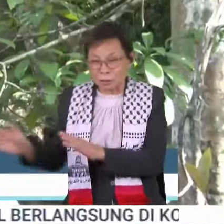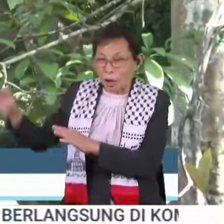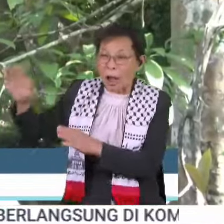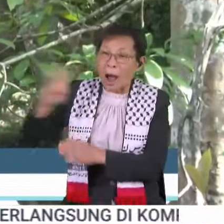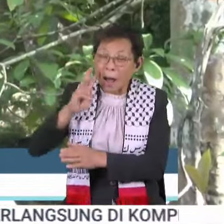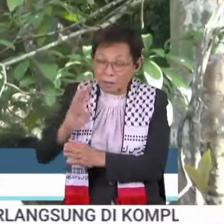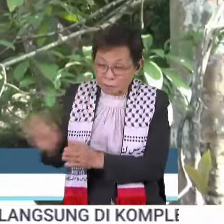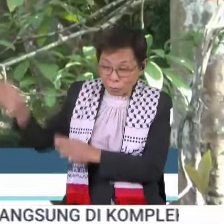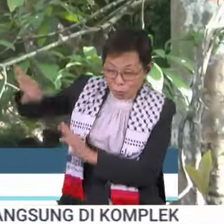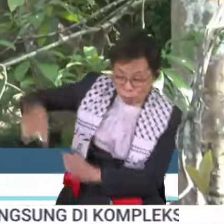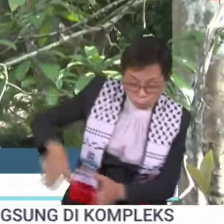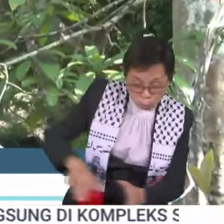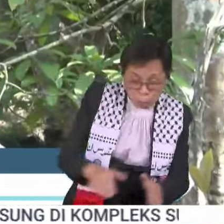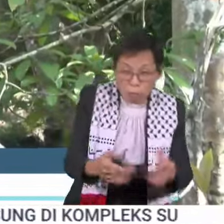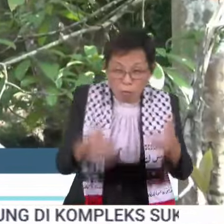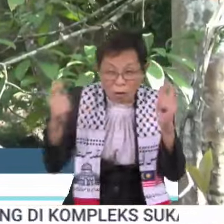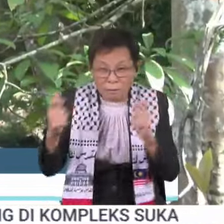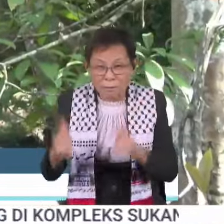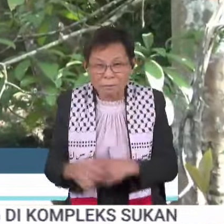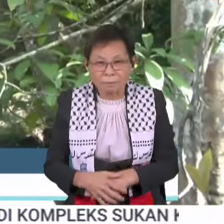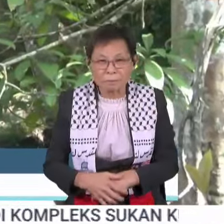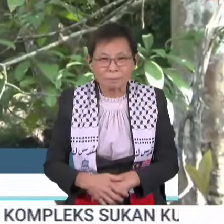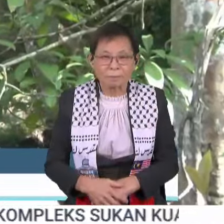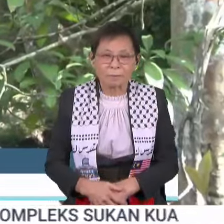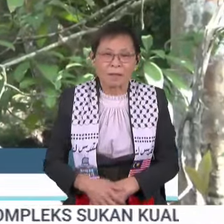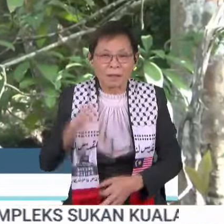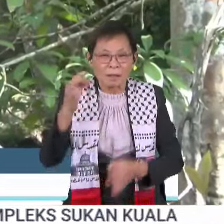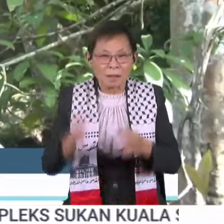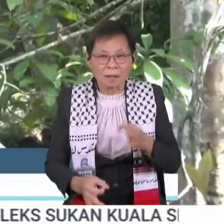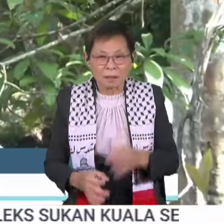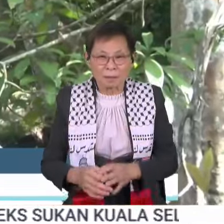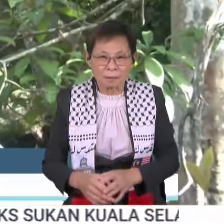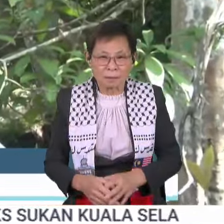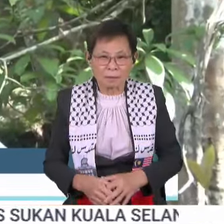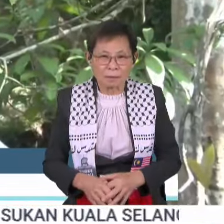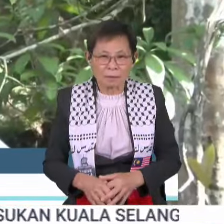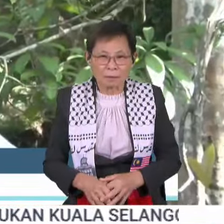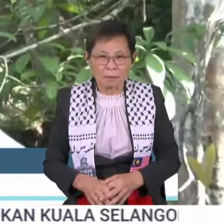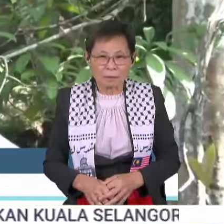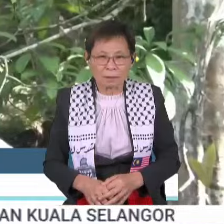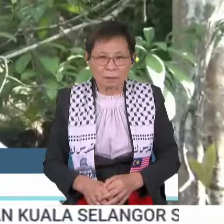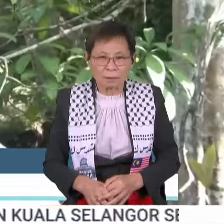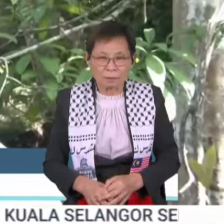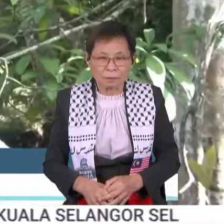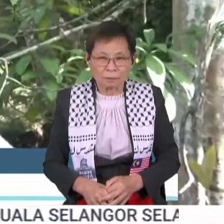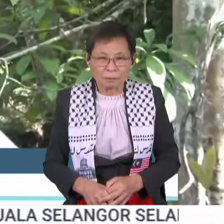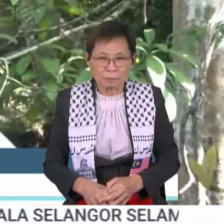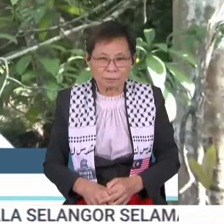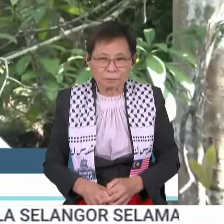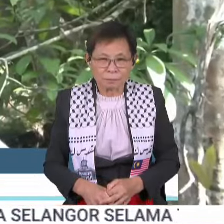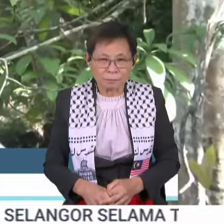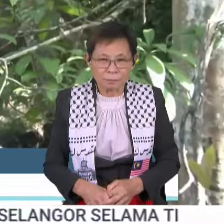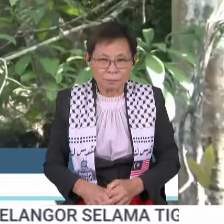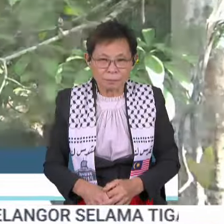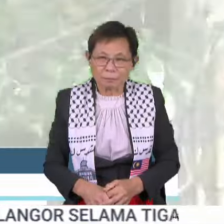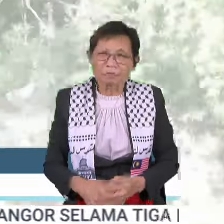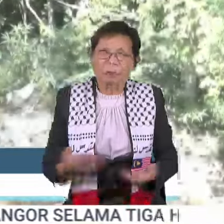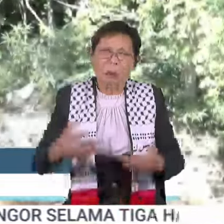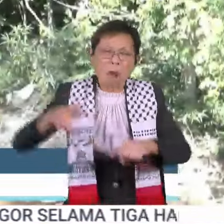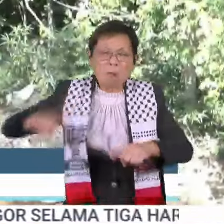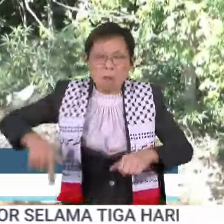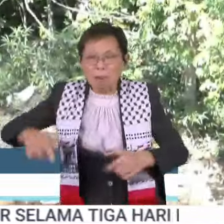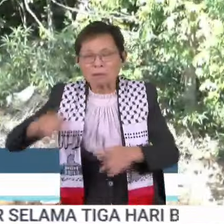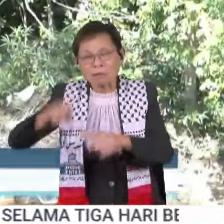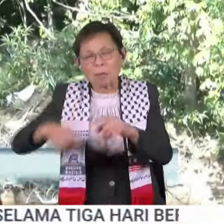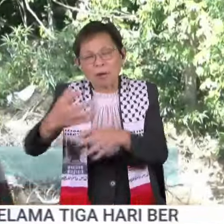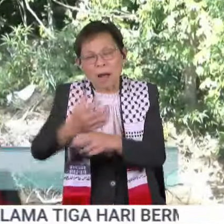bila air laju dia cepat hilang benda tu. Ha, jadi kalau yang berkenaan lambat bertindak, tak dapat dah ambil sampel air tu.